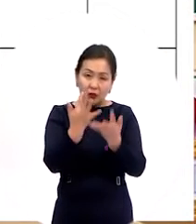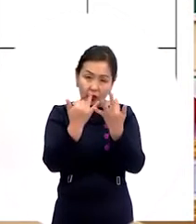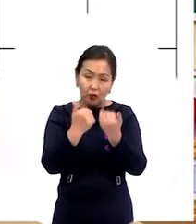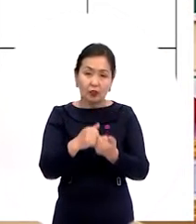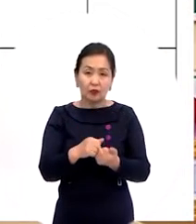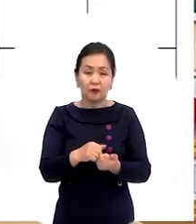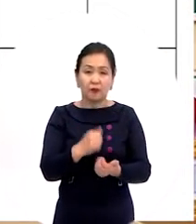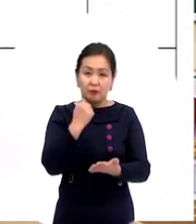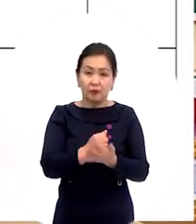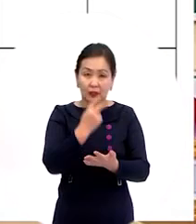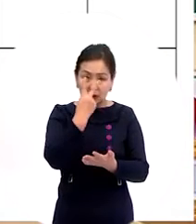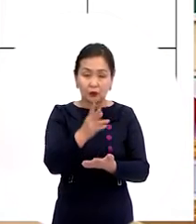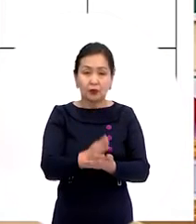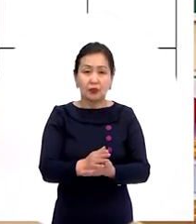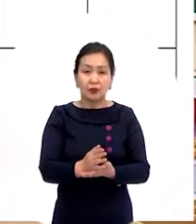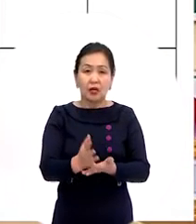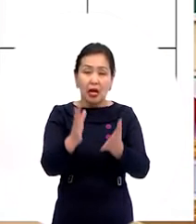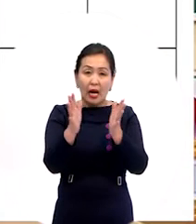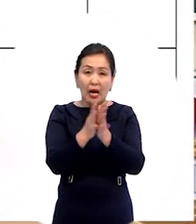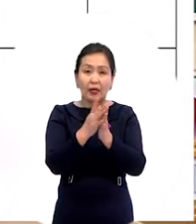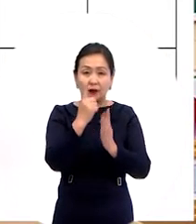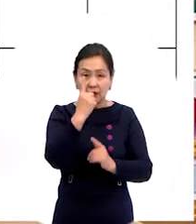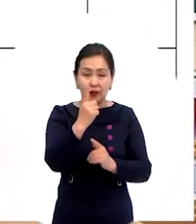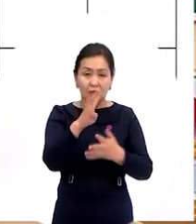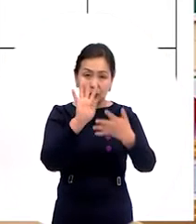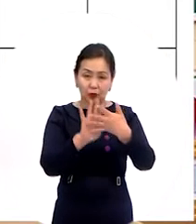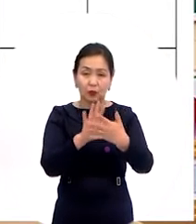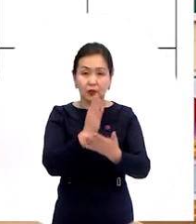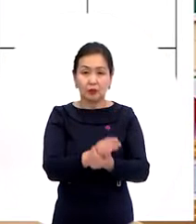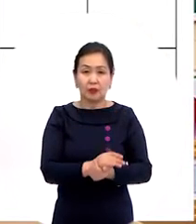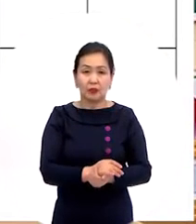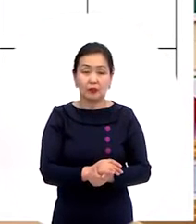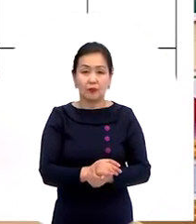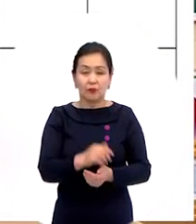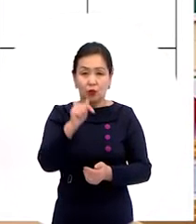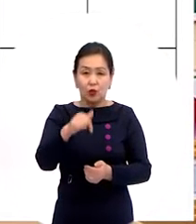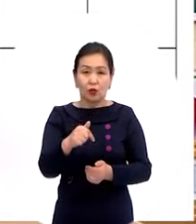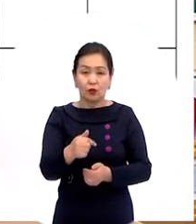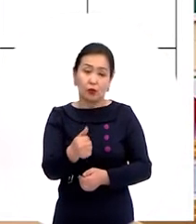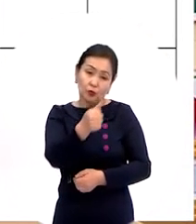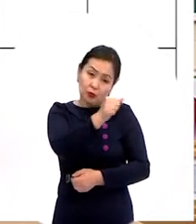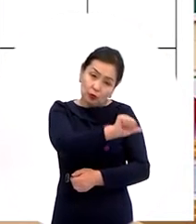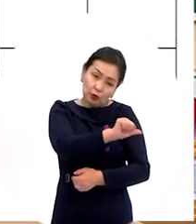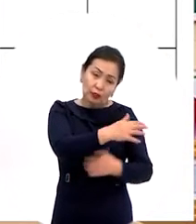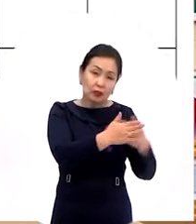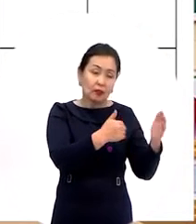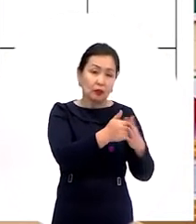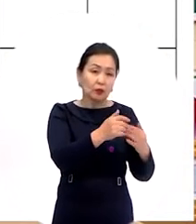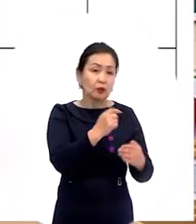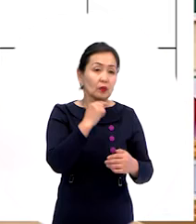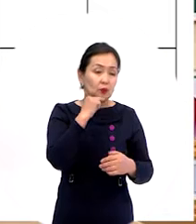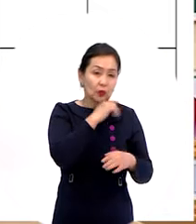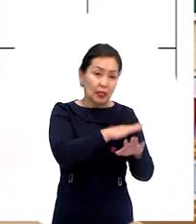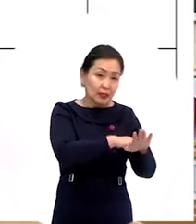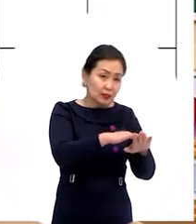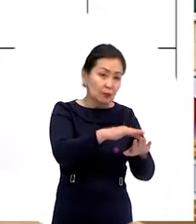баталж харъя. 11 нүд байна. За одоо зүүн талын дэлгүүр лөө улаан